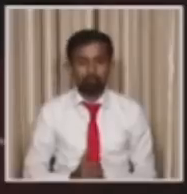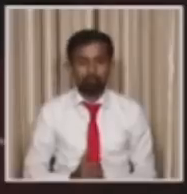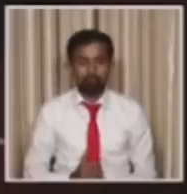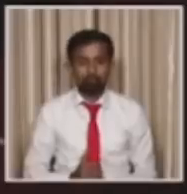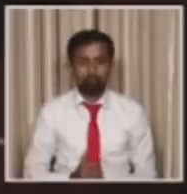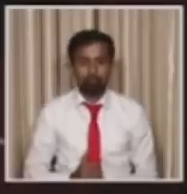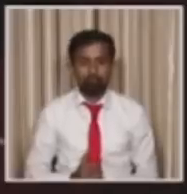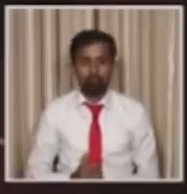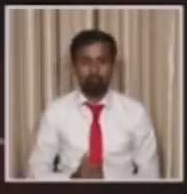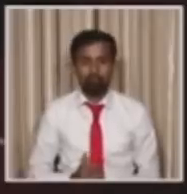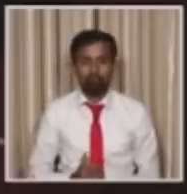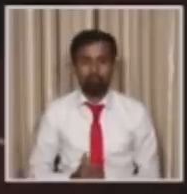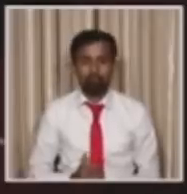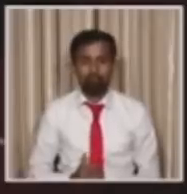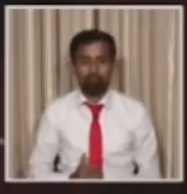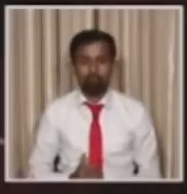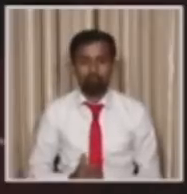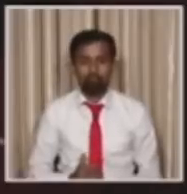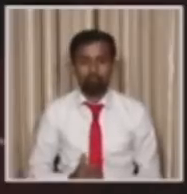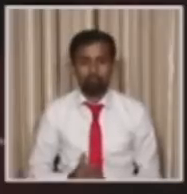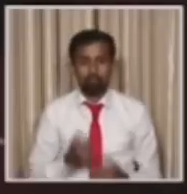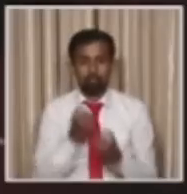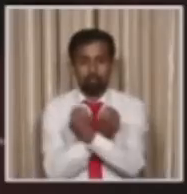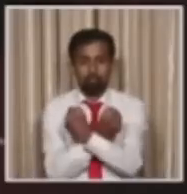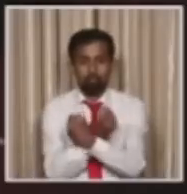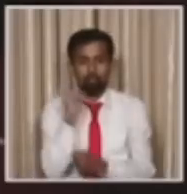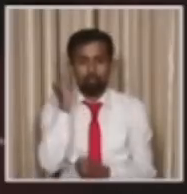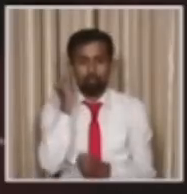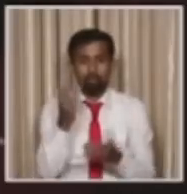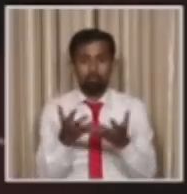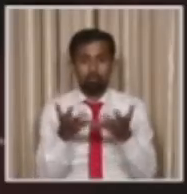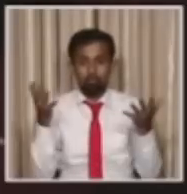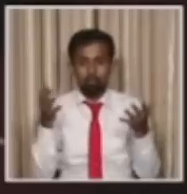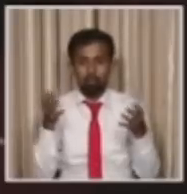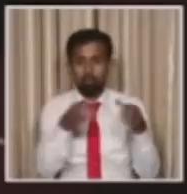කරුණාකරලා, ඔව්, මම හිතන්නේ පොලිස් නිලධාරීන් වැඩි කොටස